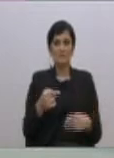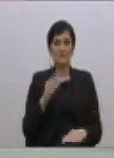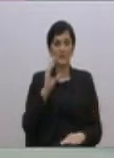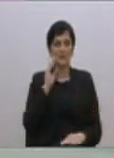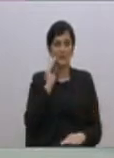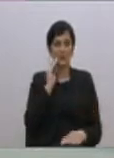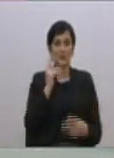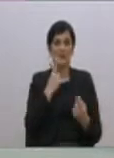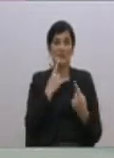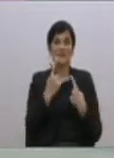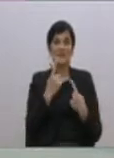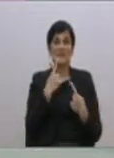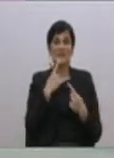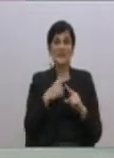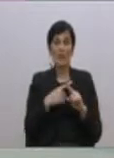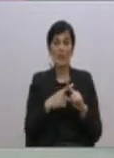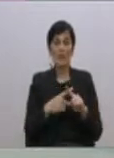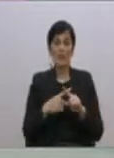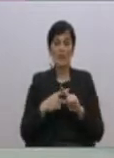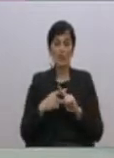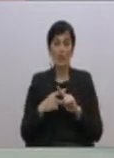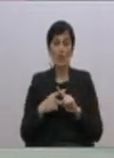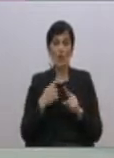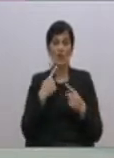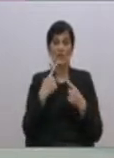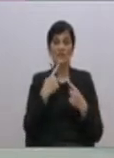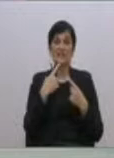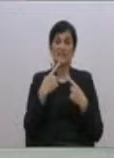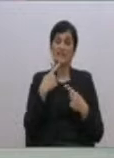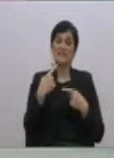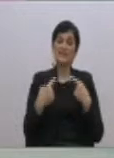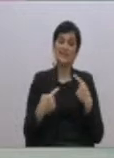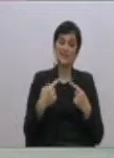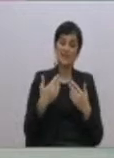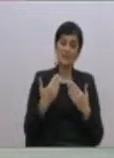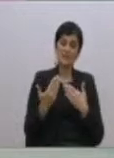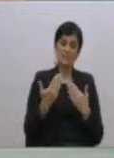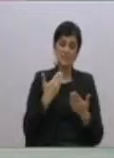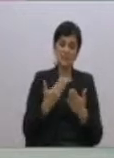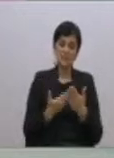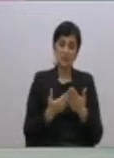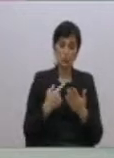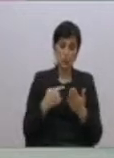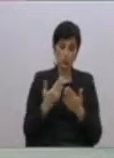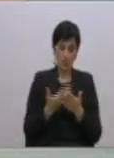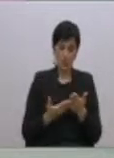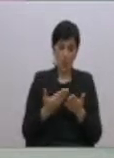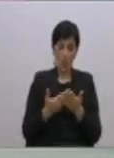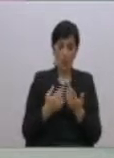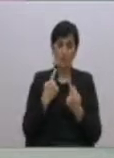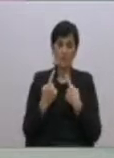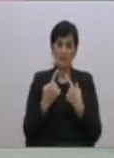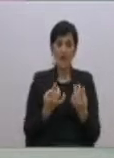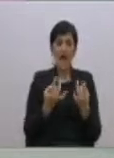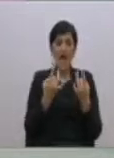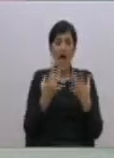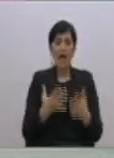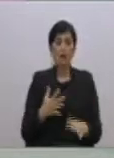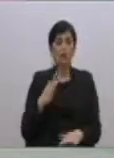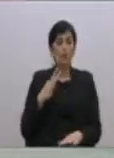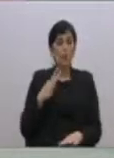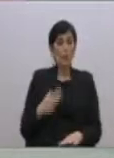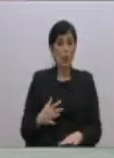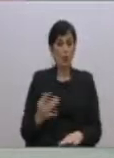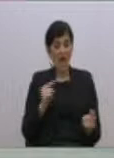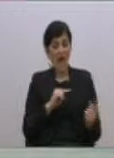როდესაც საუბარია კონსენსუსზე, საუბარია დიალოგზე და კონსულტაციაზე, როდესაც ელემენტარული მოთმინებით